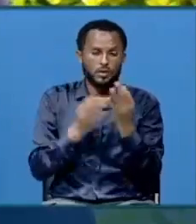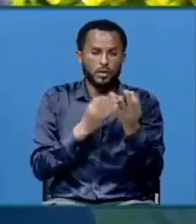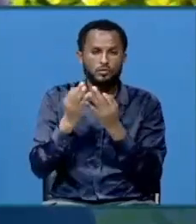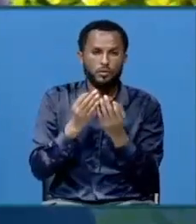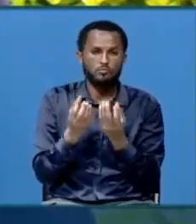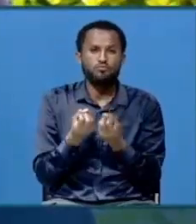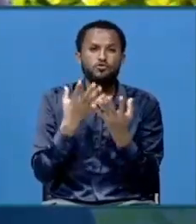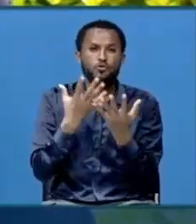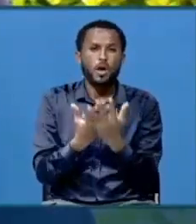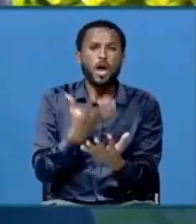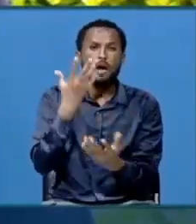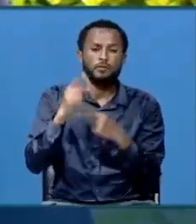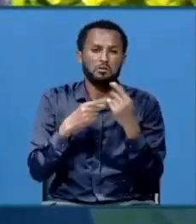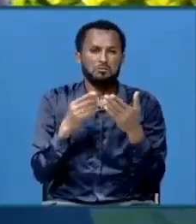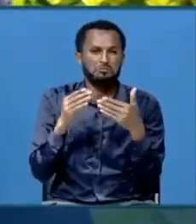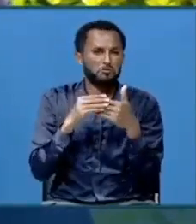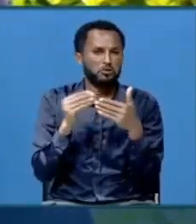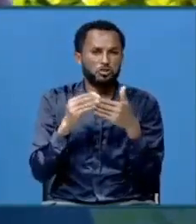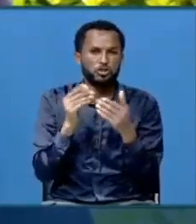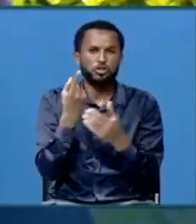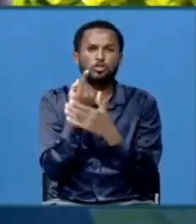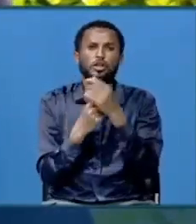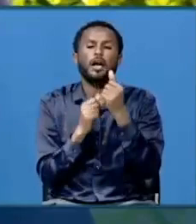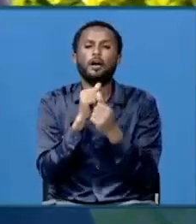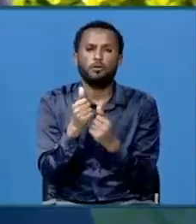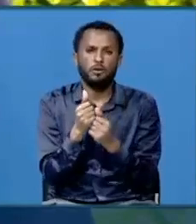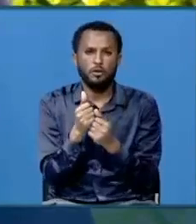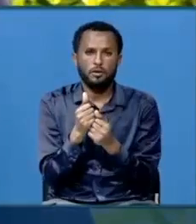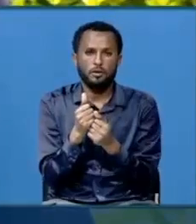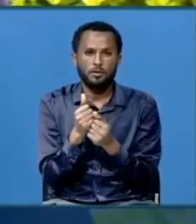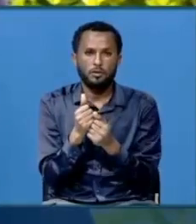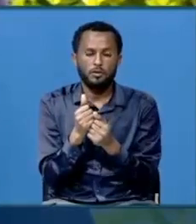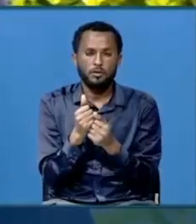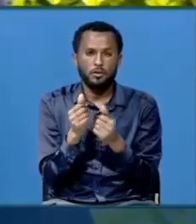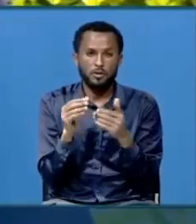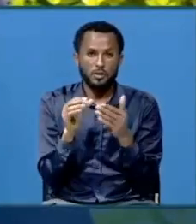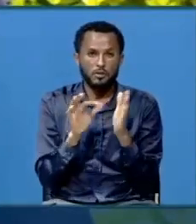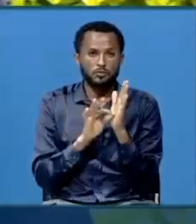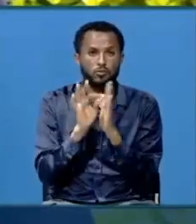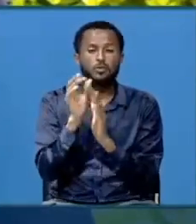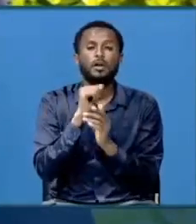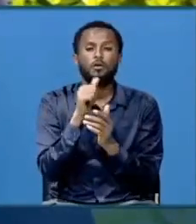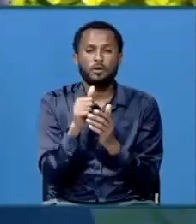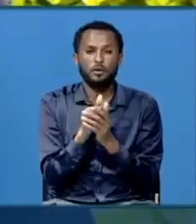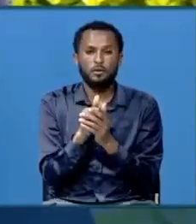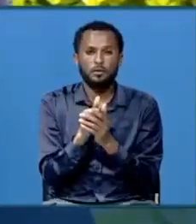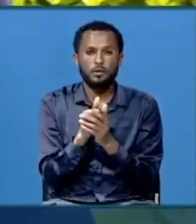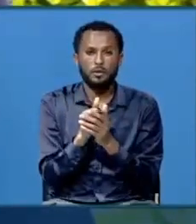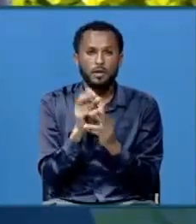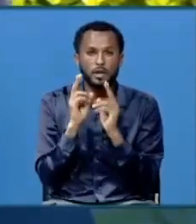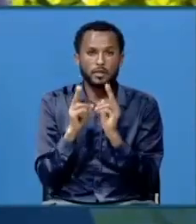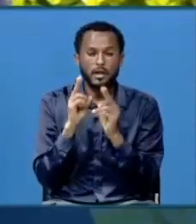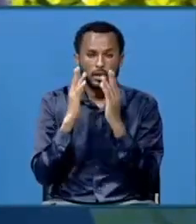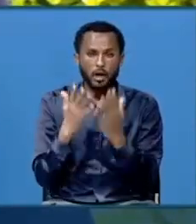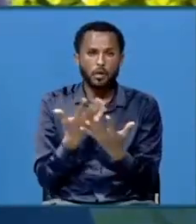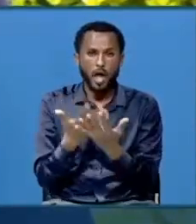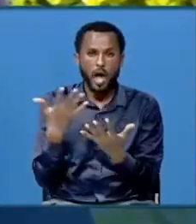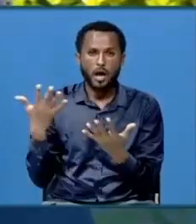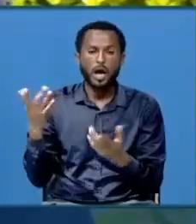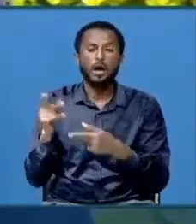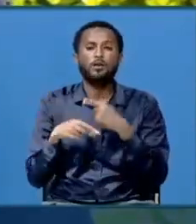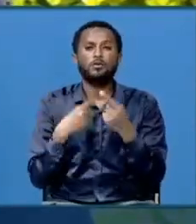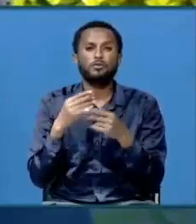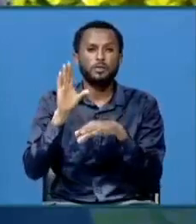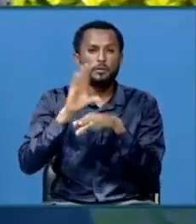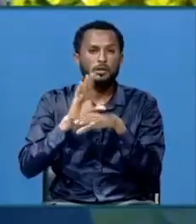እዩ ኸይዱ ጥራሕ ቅርሺ ጥራሕ እውን ኣይኮነን ጥራሕ ፐርሰንት ዝበሃል ብቅርሺ ዝቁፀር እውን ኣይኮነን ቅርሲ እውን ኸይዱና እዩ ምስታ ቤተ